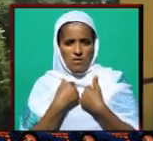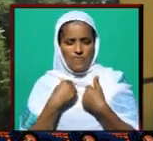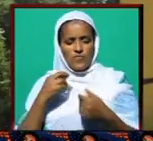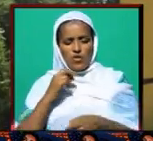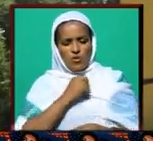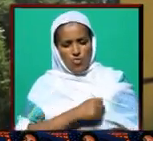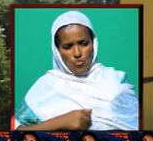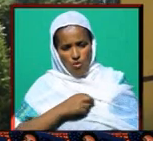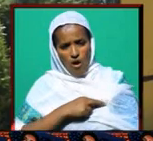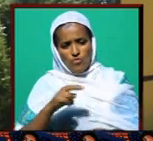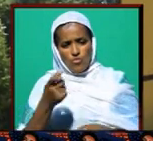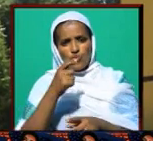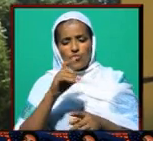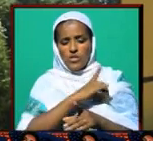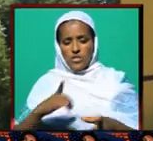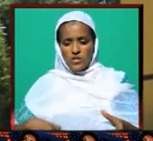ሰውና እግዚአብሔር ይገናኙበታል።